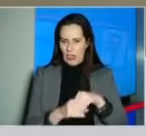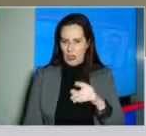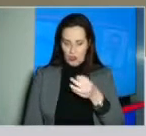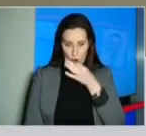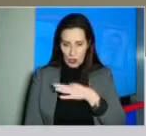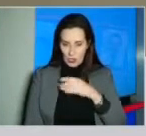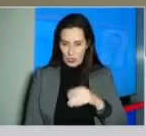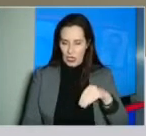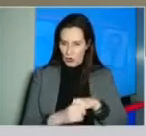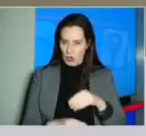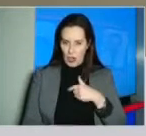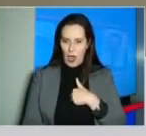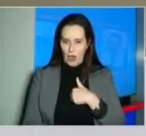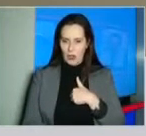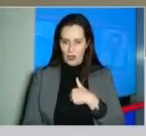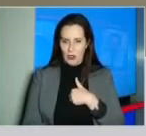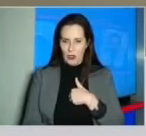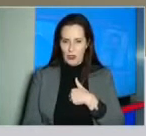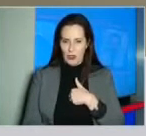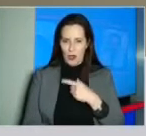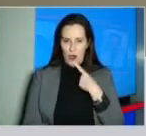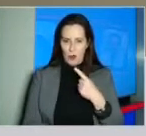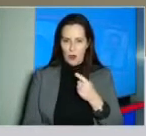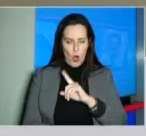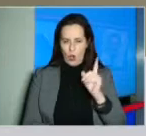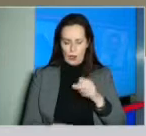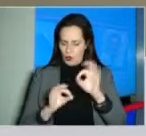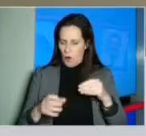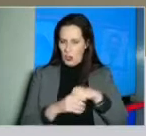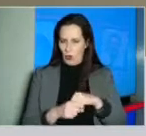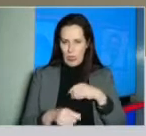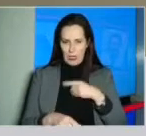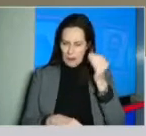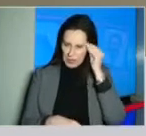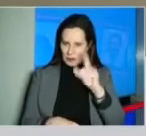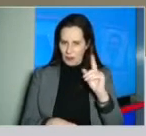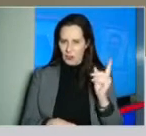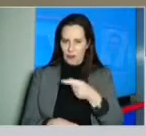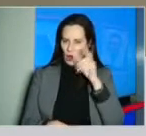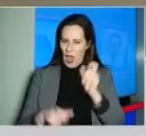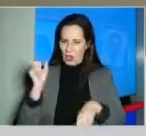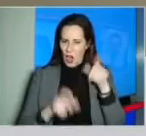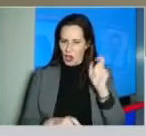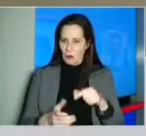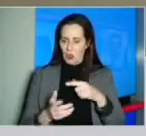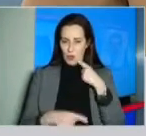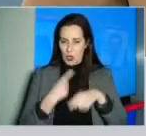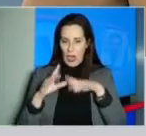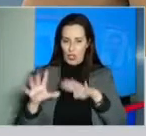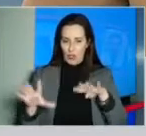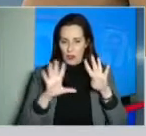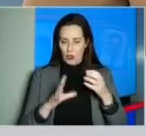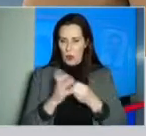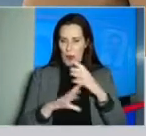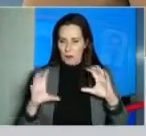אותי אם צריך איחוד, אנחנו בוודאי שאומרים לא, לא צריך שום איחוד. אני מזכיר לך ולכל הצופים, שבשנת 99,